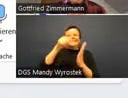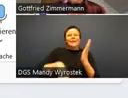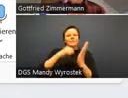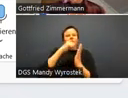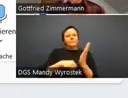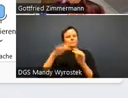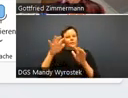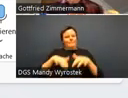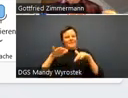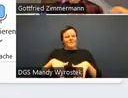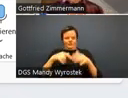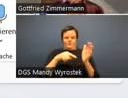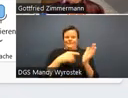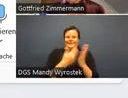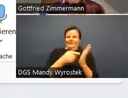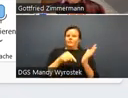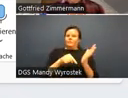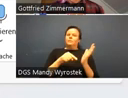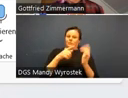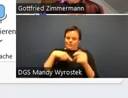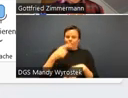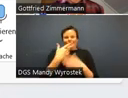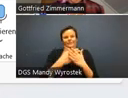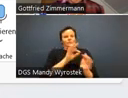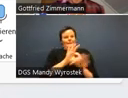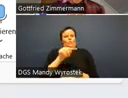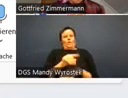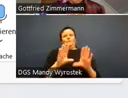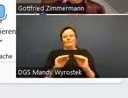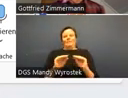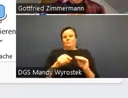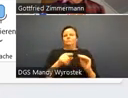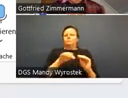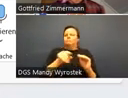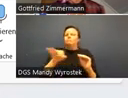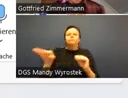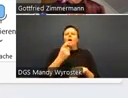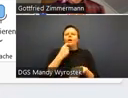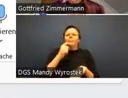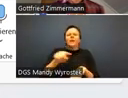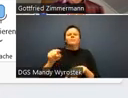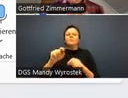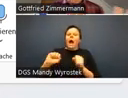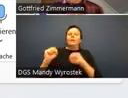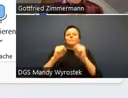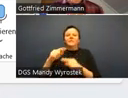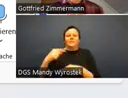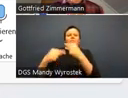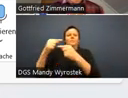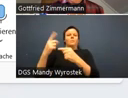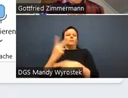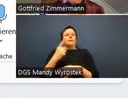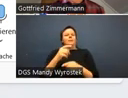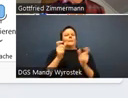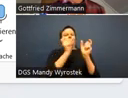um irgendwelche Objekte zu animieren oder Menüs auftauchen zu lassen. Aber ich nehme an,